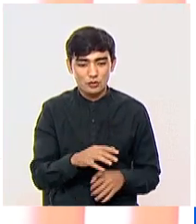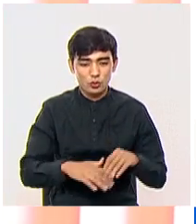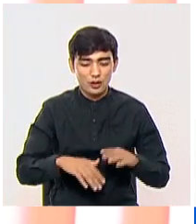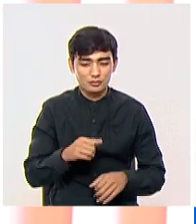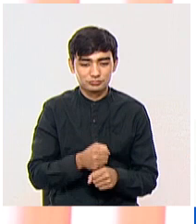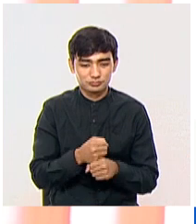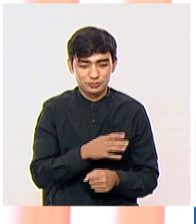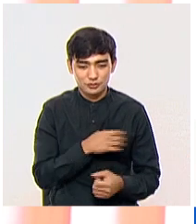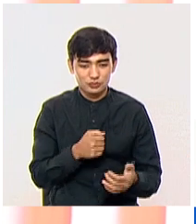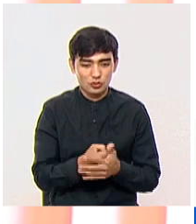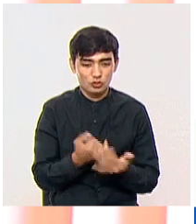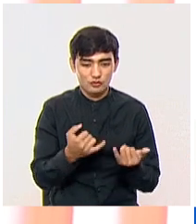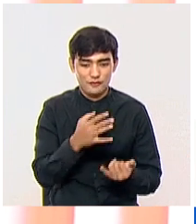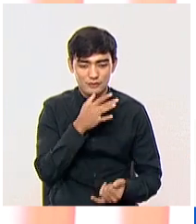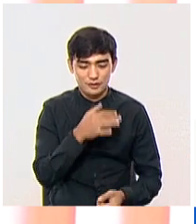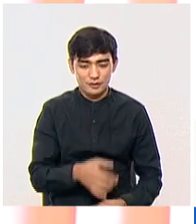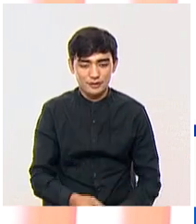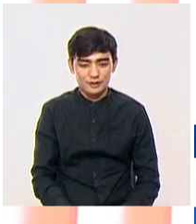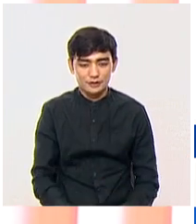до настоящего момента.